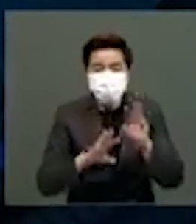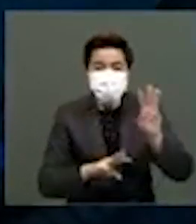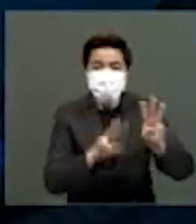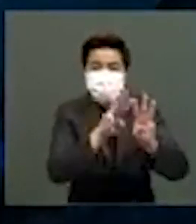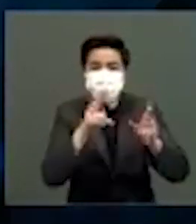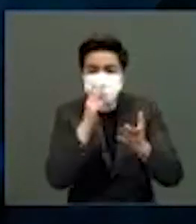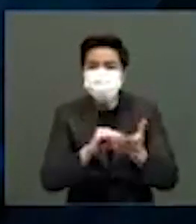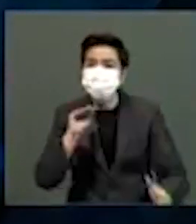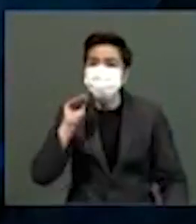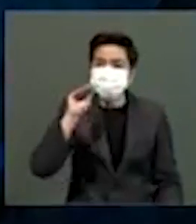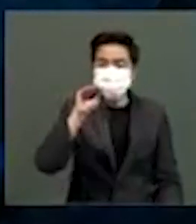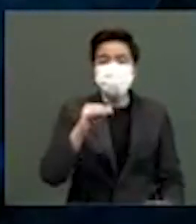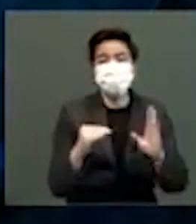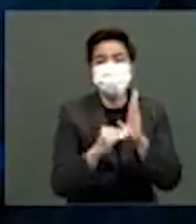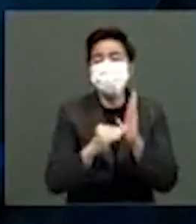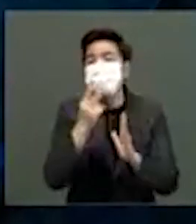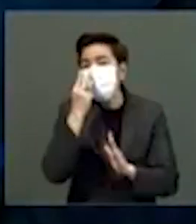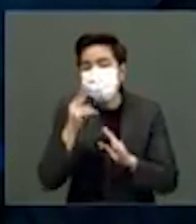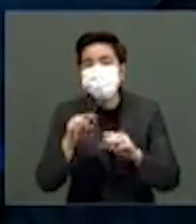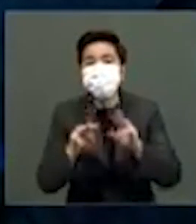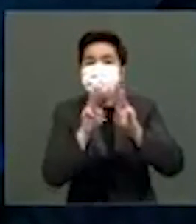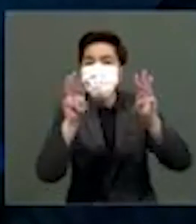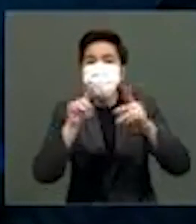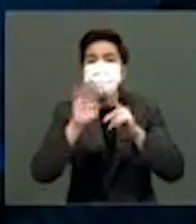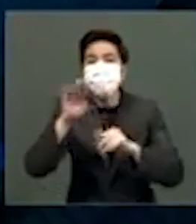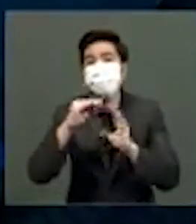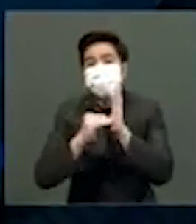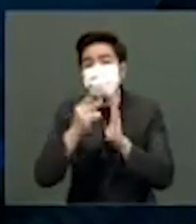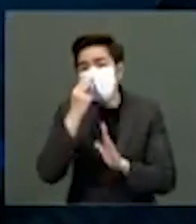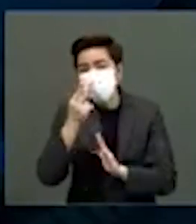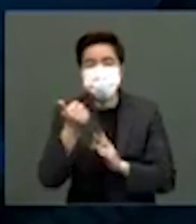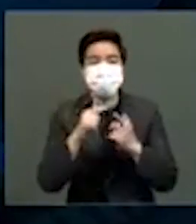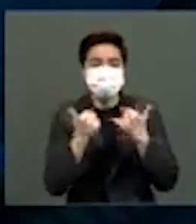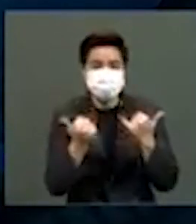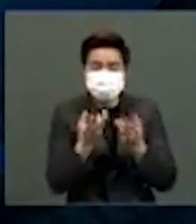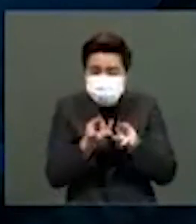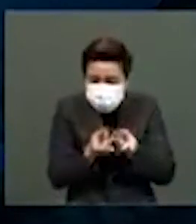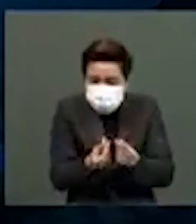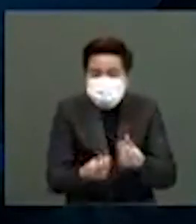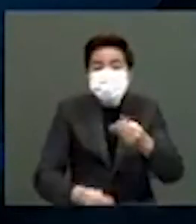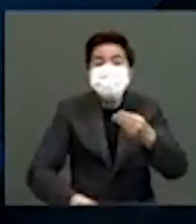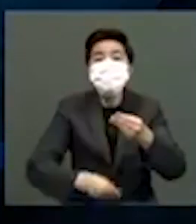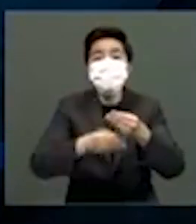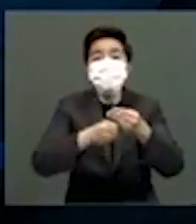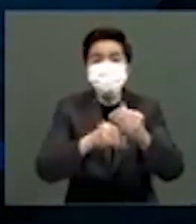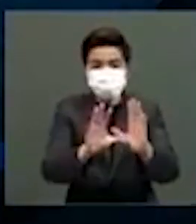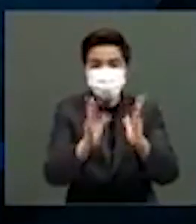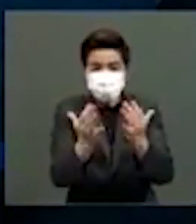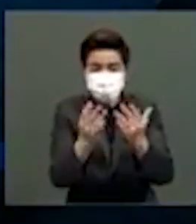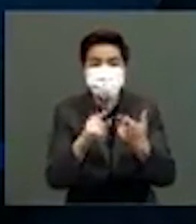ต์หรือ Facebook ของทางกรุงเทพมหานครนะครับเดี๋ยวถ้ายังไงจะมีรายละเอียดเพิ่มเติมอย่างไรเนี่ย